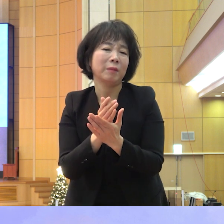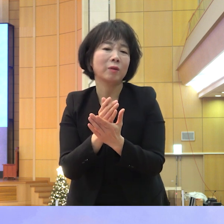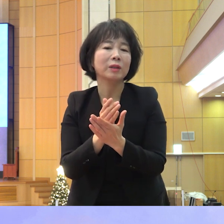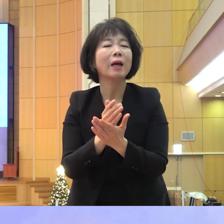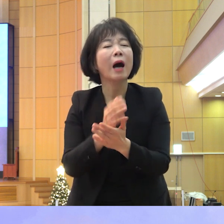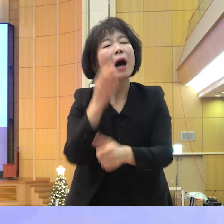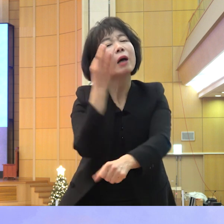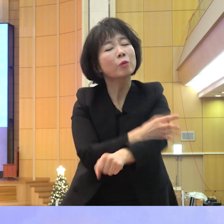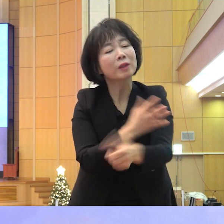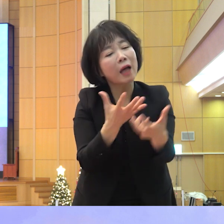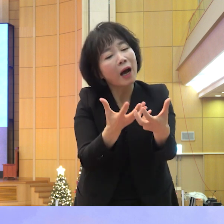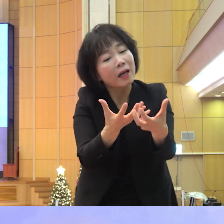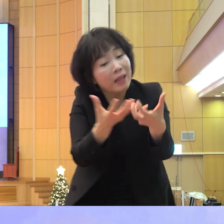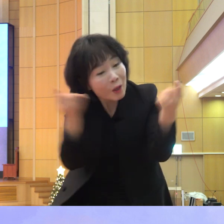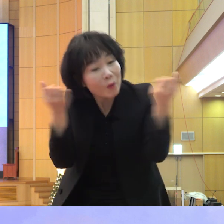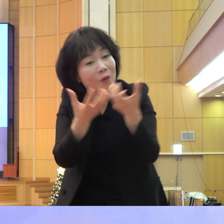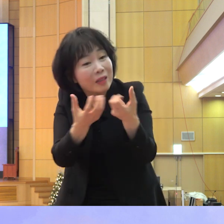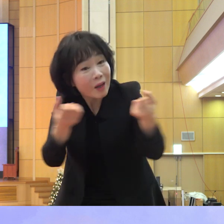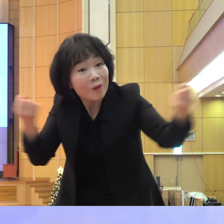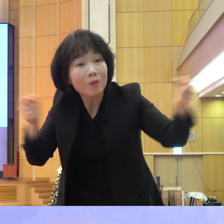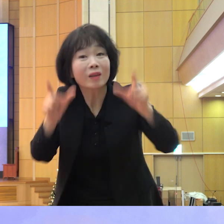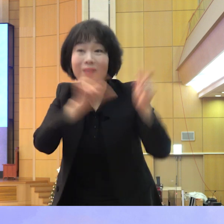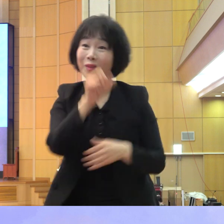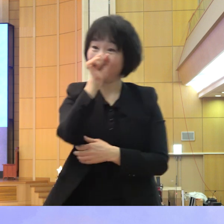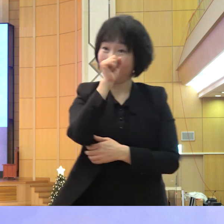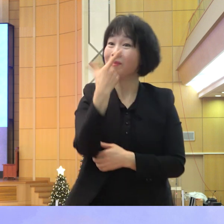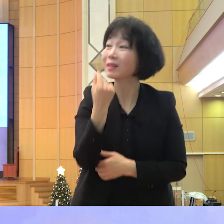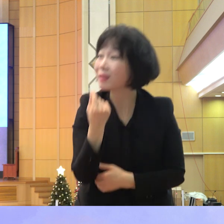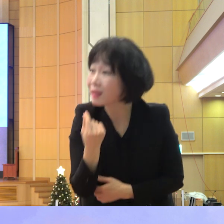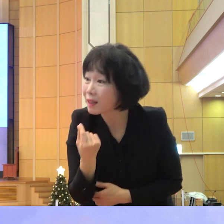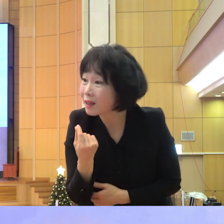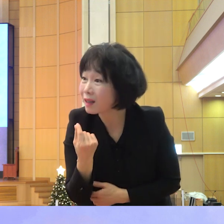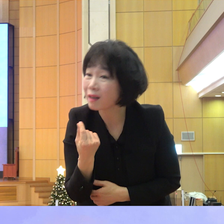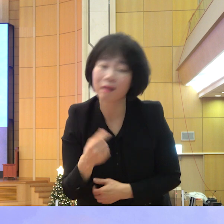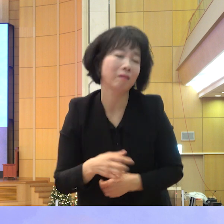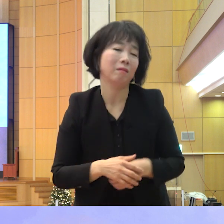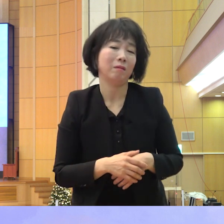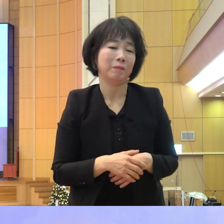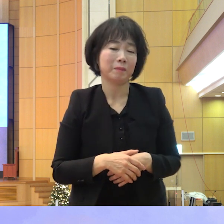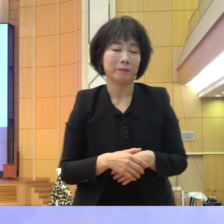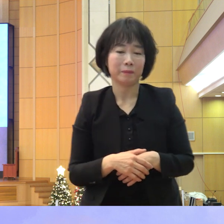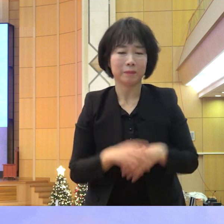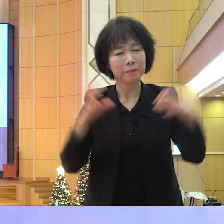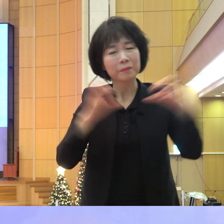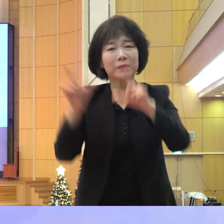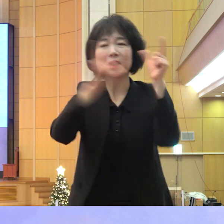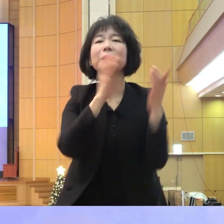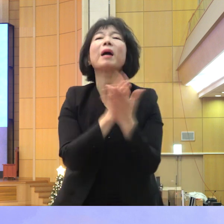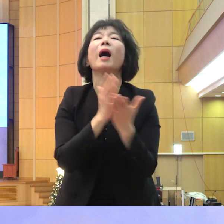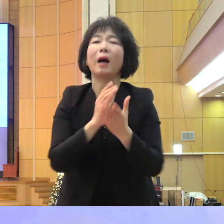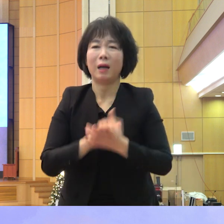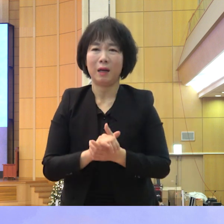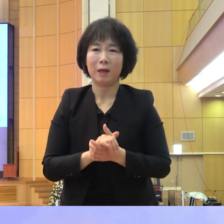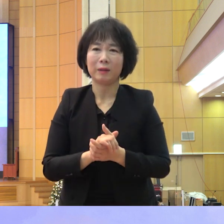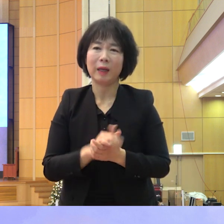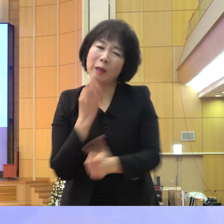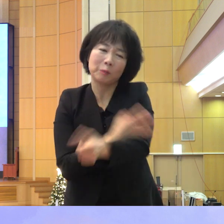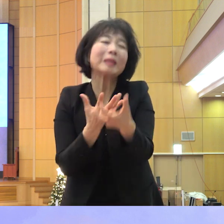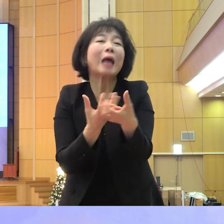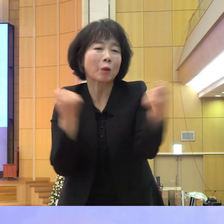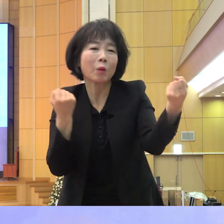이렇게 나누어서, 소위 우리 요즘에는 분가해서 핵가족 시대 되듯이 이렇게 해서